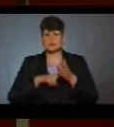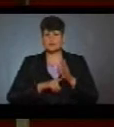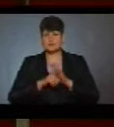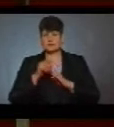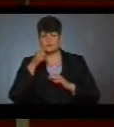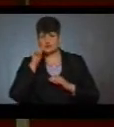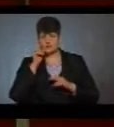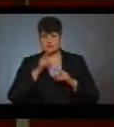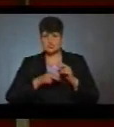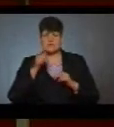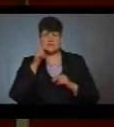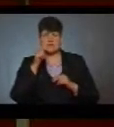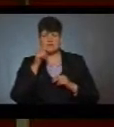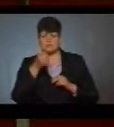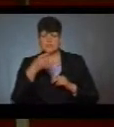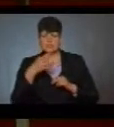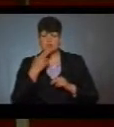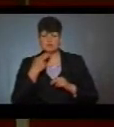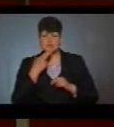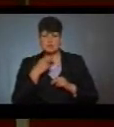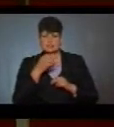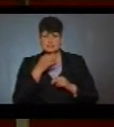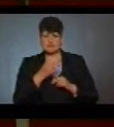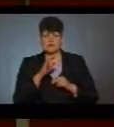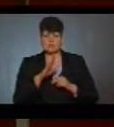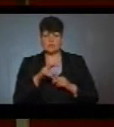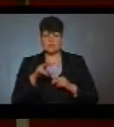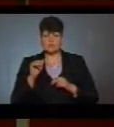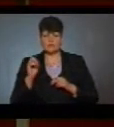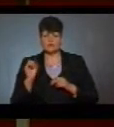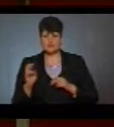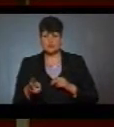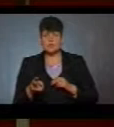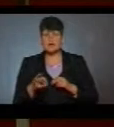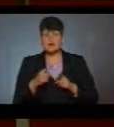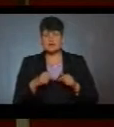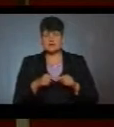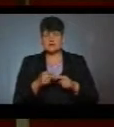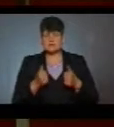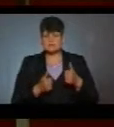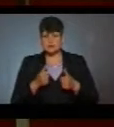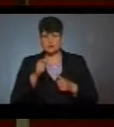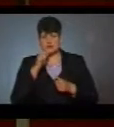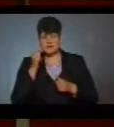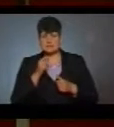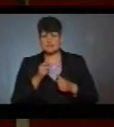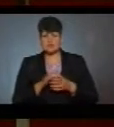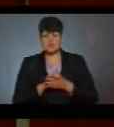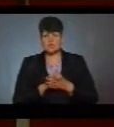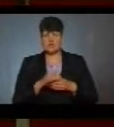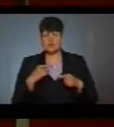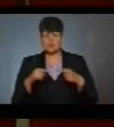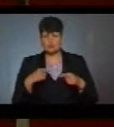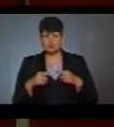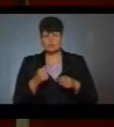вчора, завершиться завтра, 15 червня, розповів Володимир Левчук. Організатори змагань – Українська асоціація футболу. Кубок